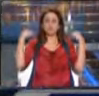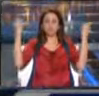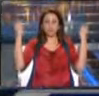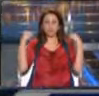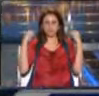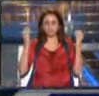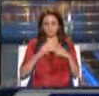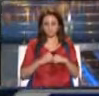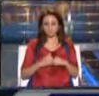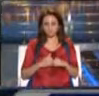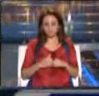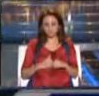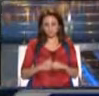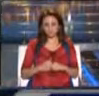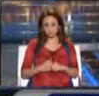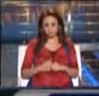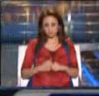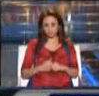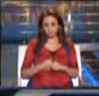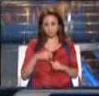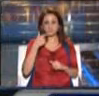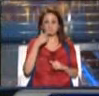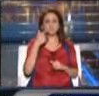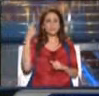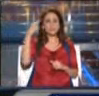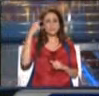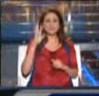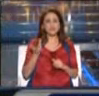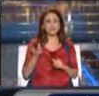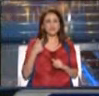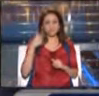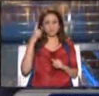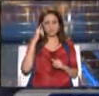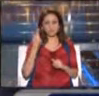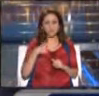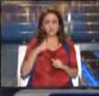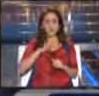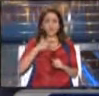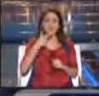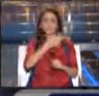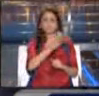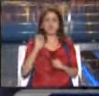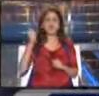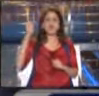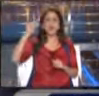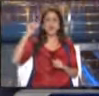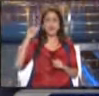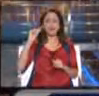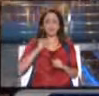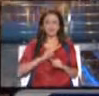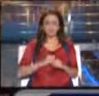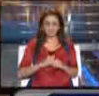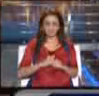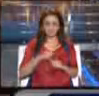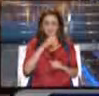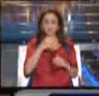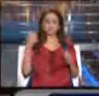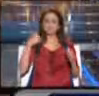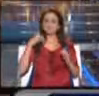ده بالكيف بقى يعني إيه بالكيف؟ بالكيف انا عايز خالد الغندور مش مهم بقى هو مؤهلاته